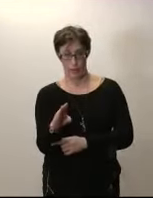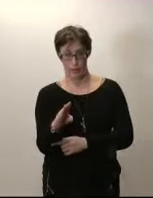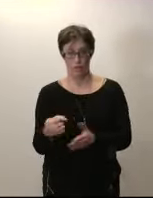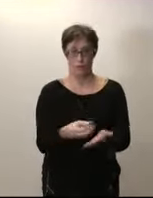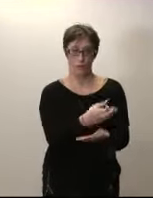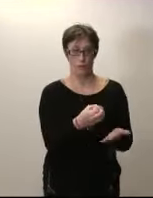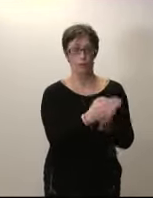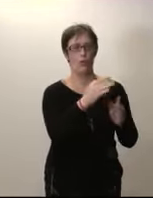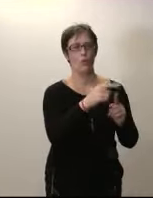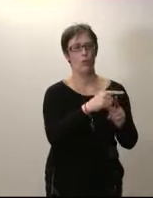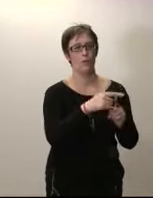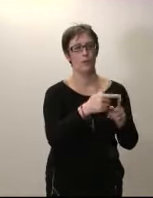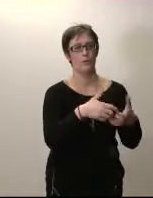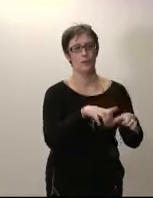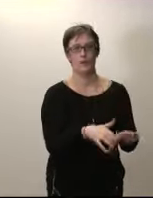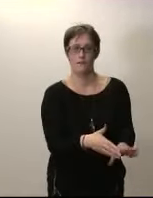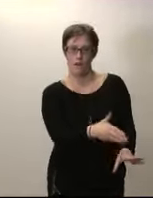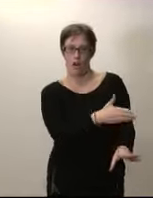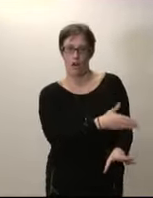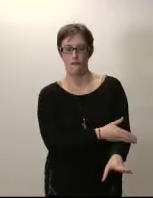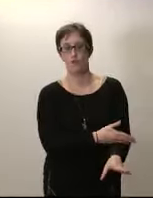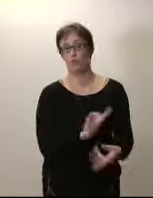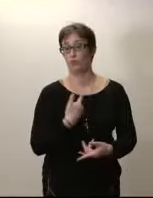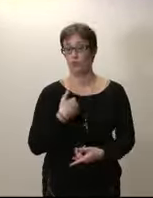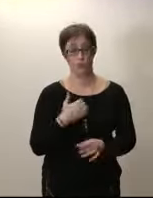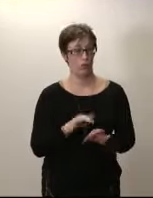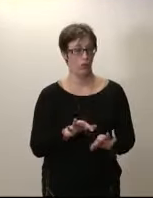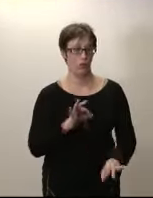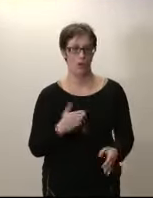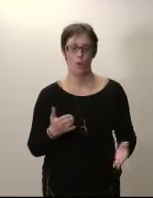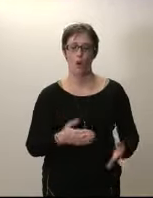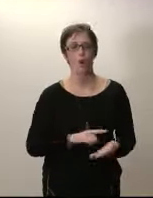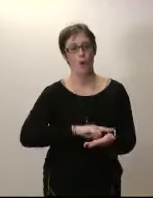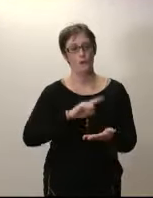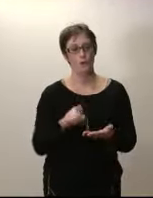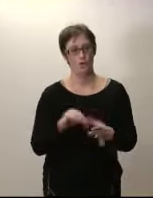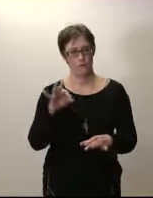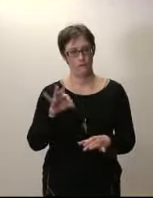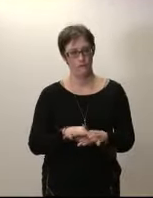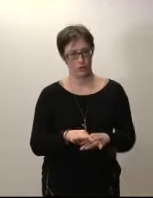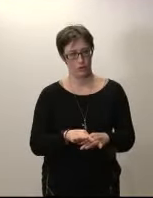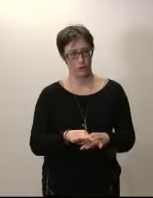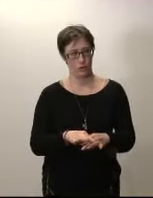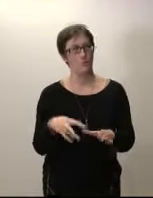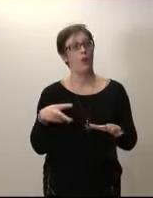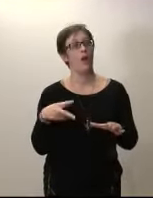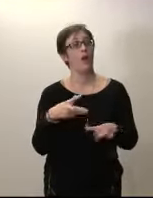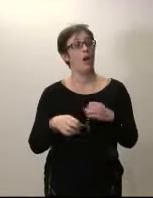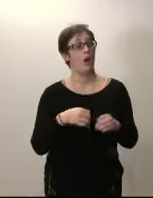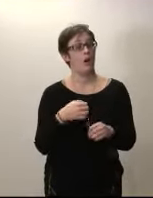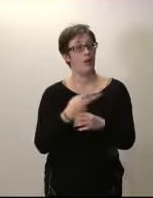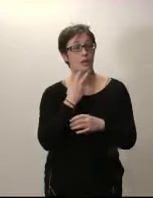un choix qui consiste à voter le budget avant le début de l'année civile, lorsque la